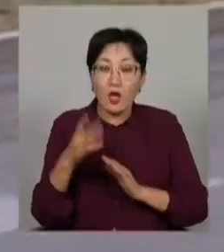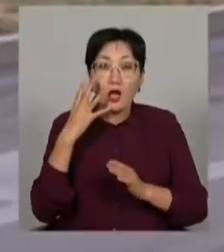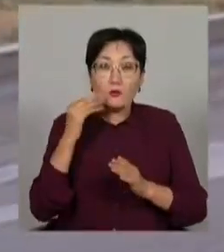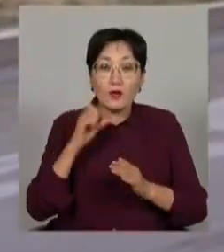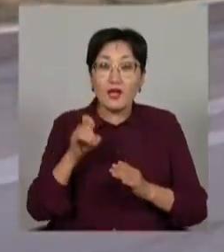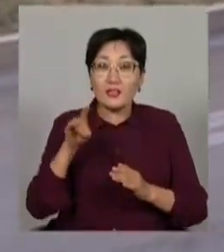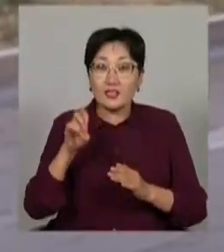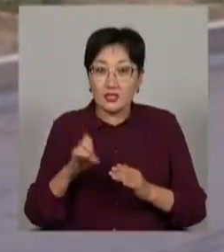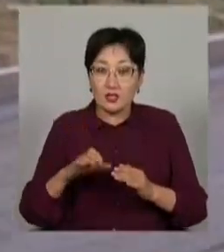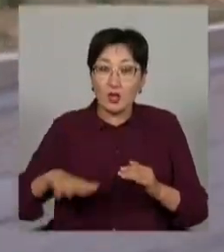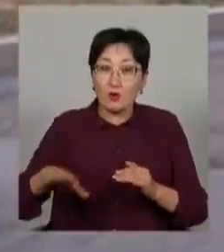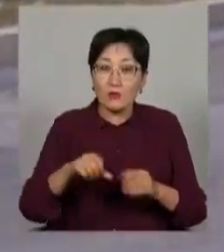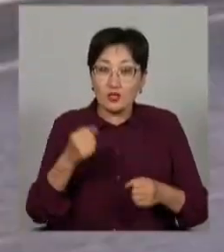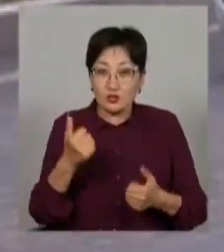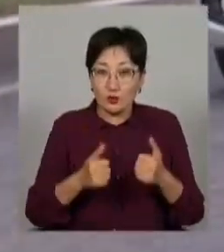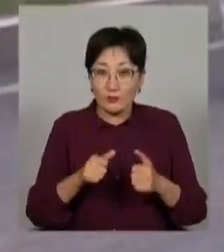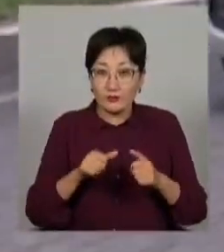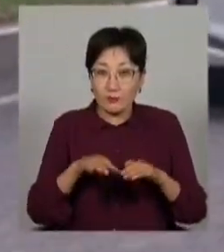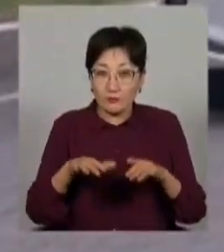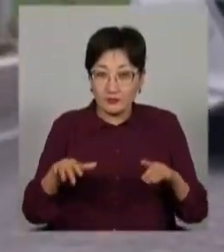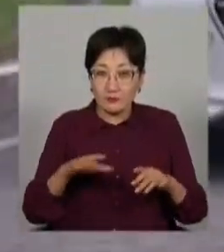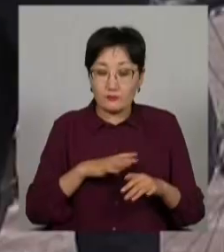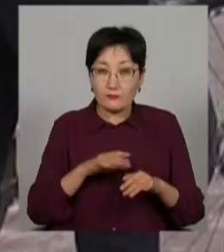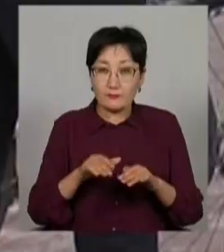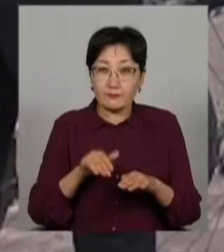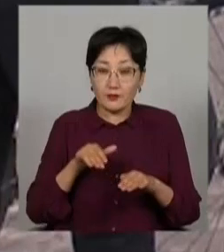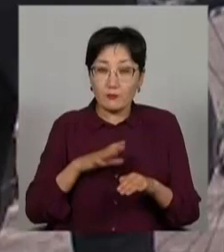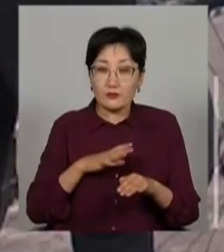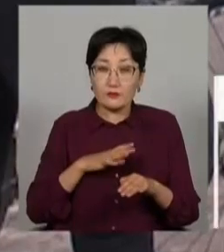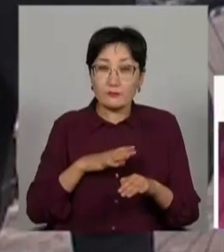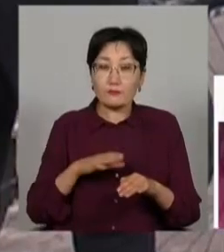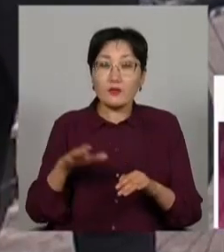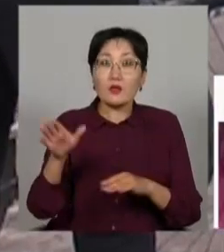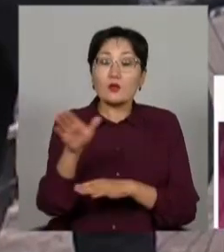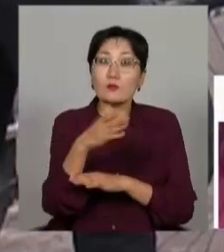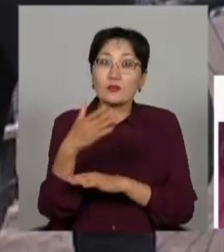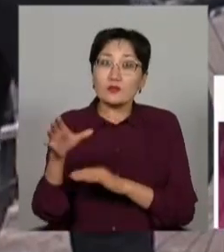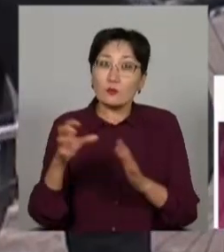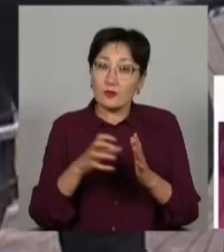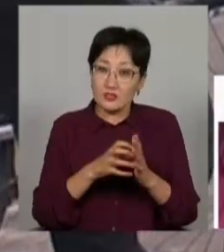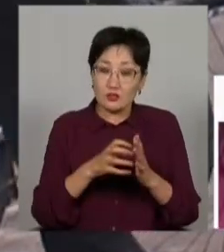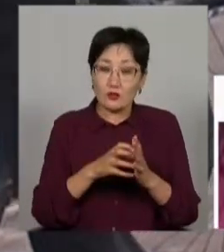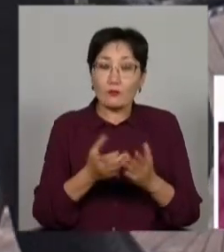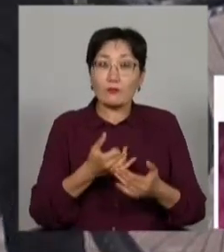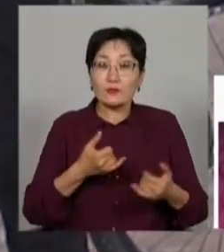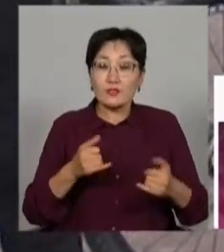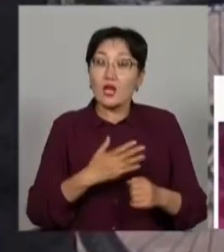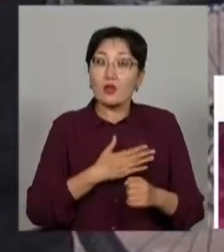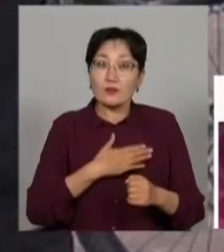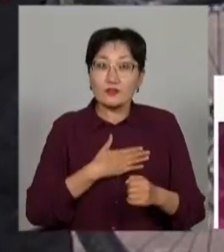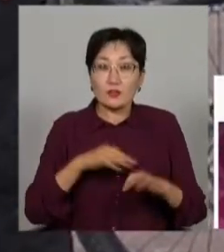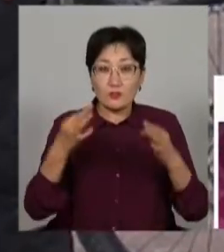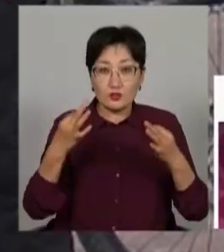Алматы аренаға дейін шерулетіп жүріп өтті. Рәміздер бұл біздің туымыз, ел таңбамыз, біздің әнұранымыз,